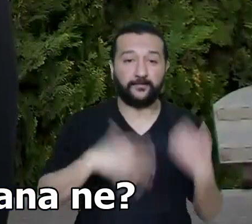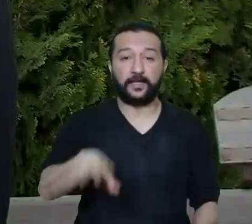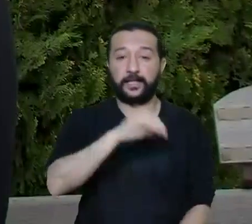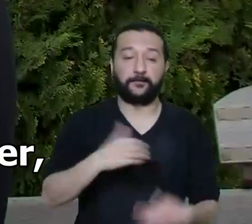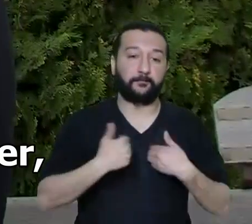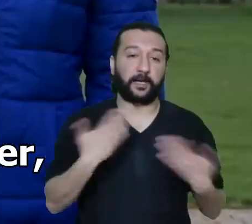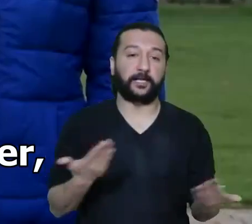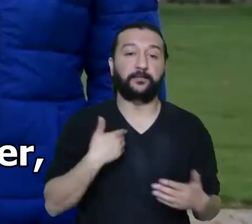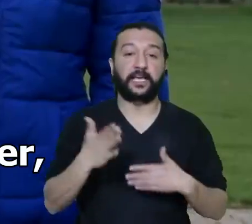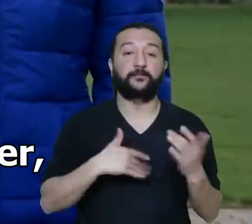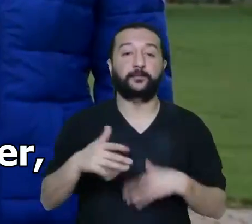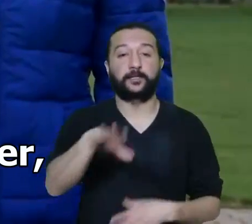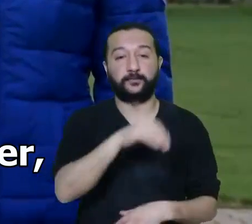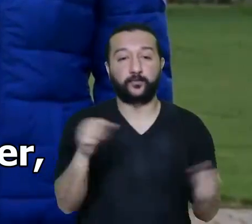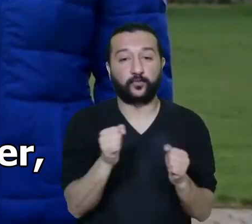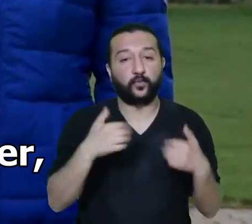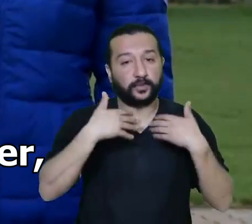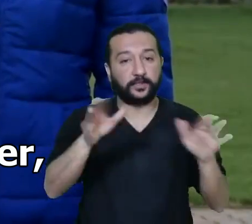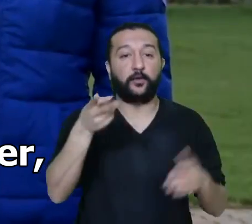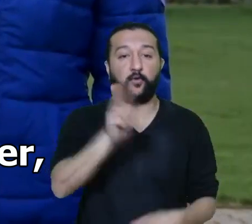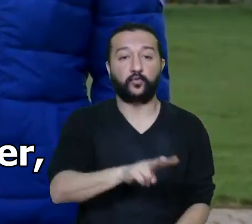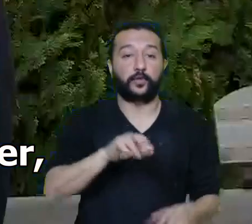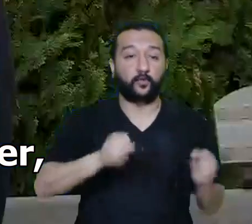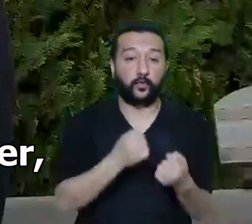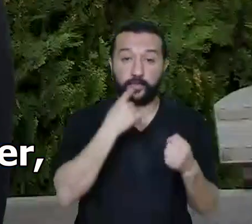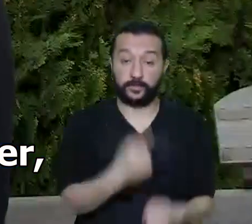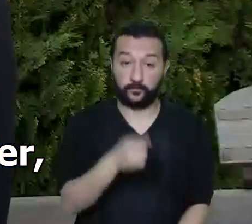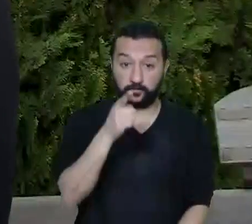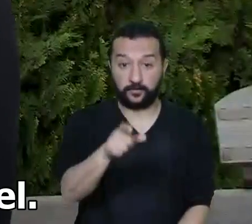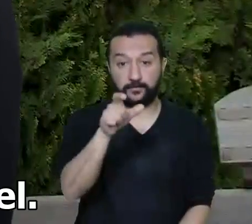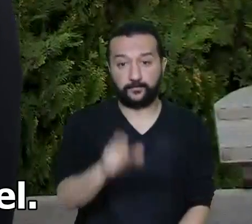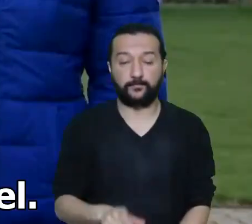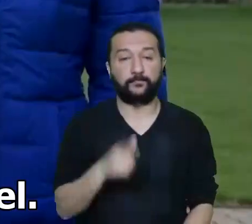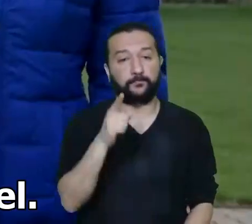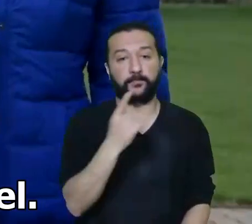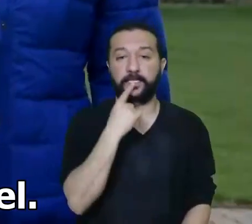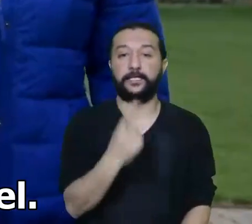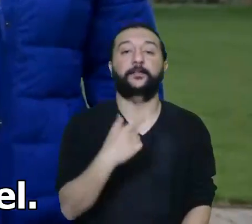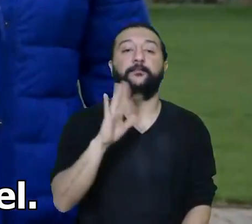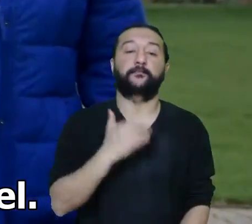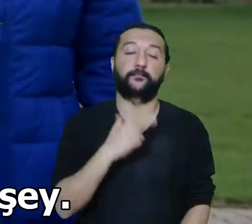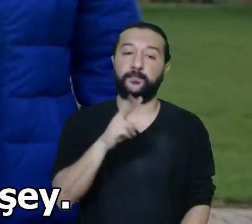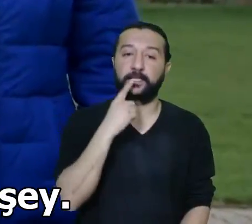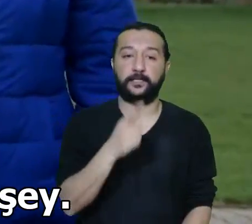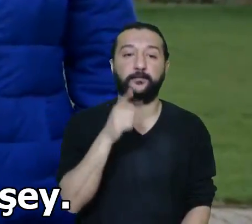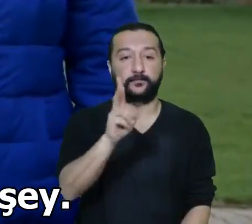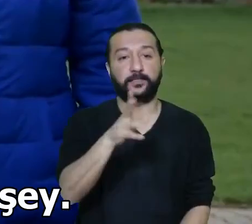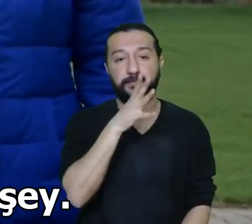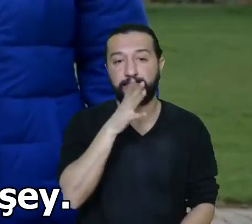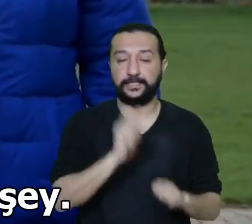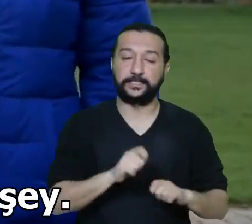Hayvanlardan bahane. Gitsinler bu soğukta, ölsünler, donsunlar diyorsa ona bir şey diyemem Veysel. O